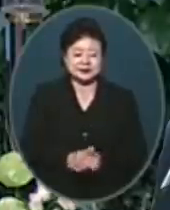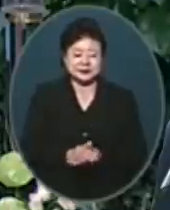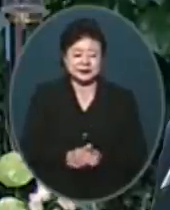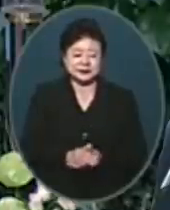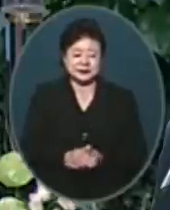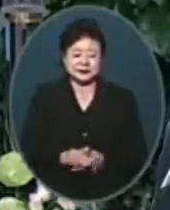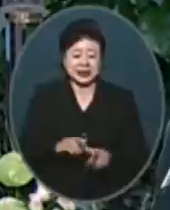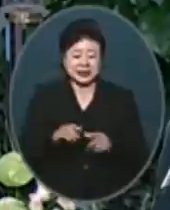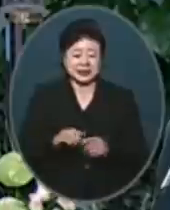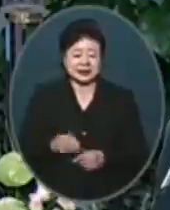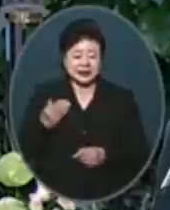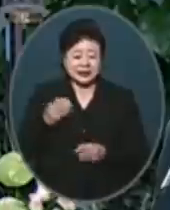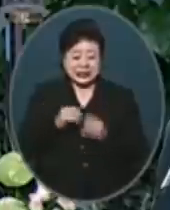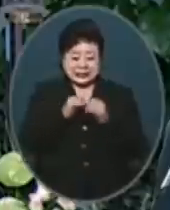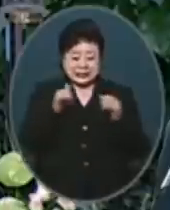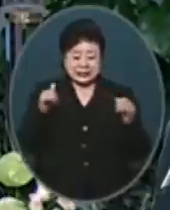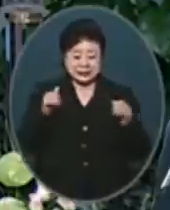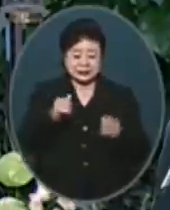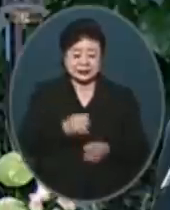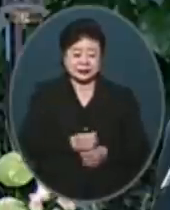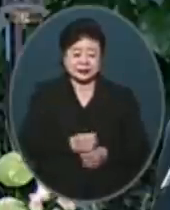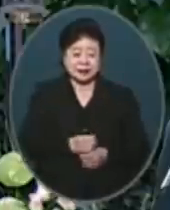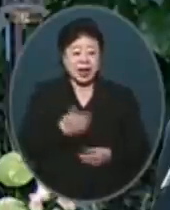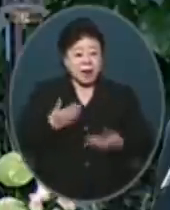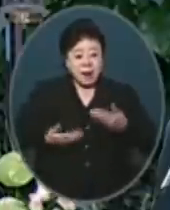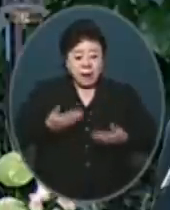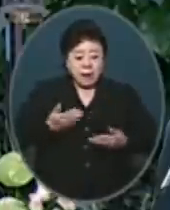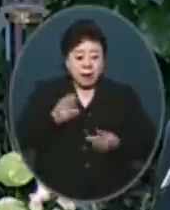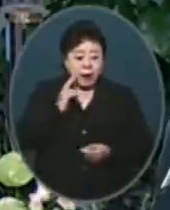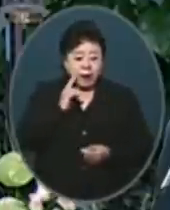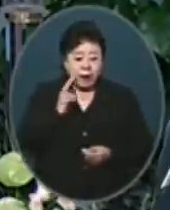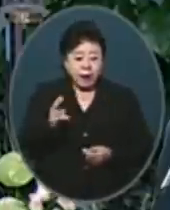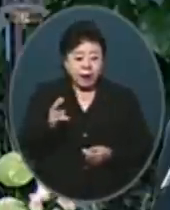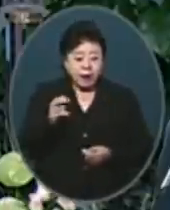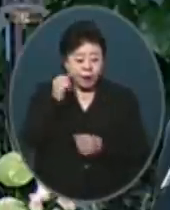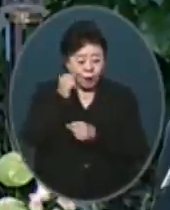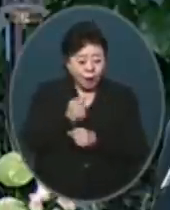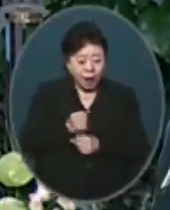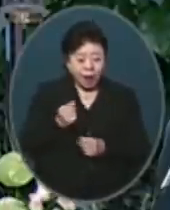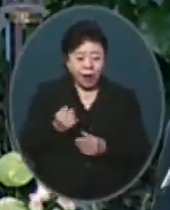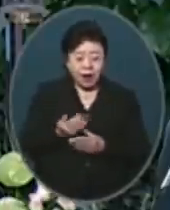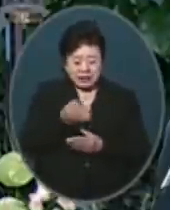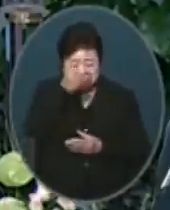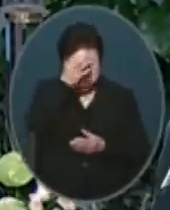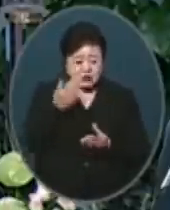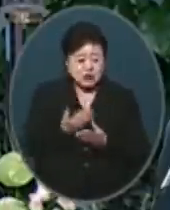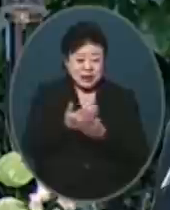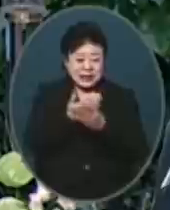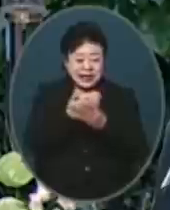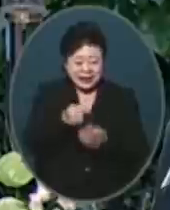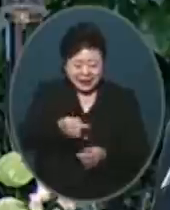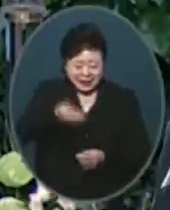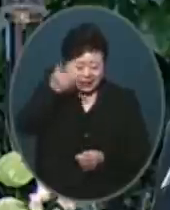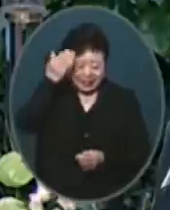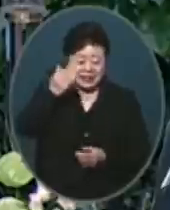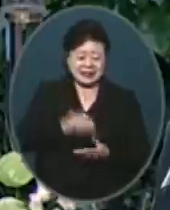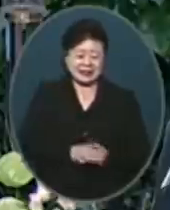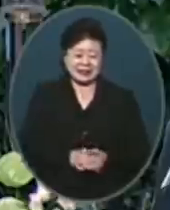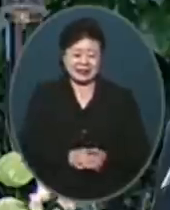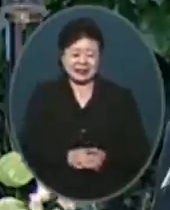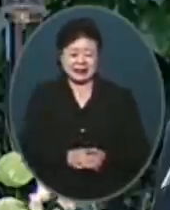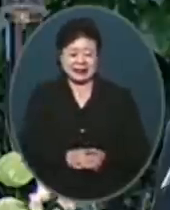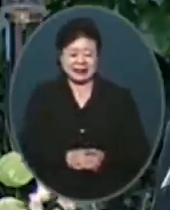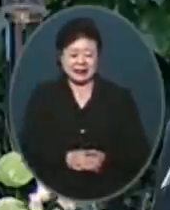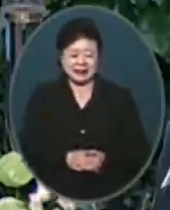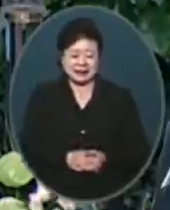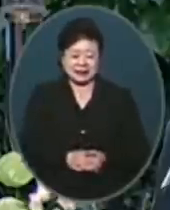오늘날 현대인들은 너무나 바쁩니다. 과학기술이 발달돼 이전에 며칠씩 걸리던